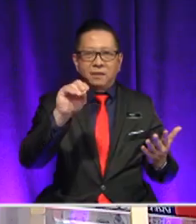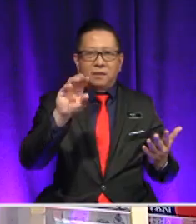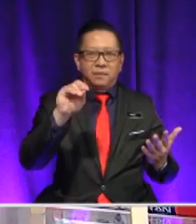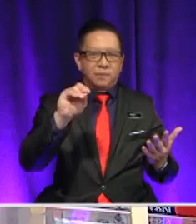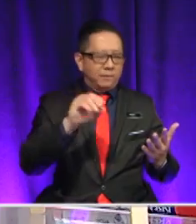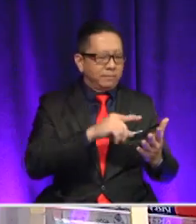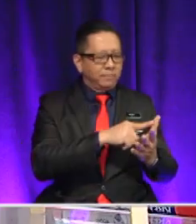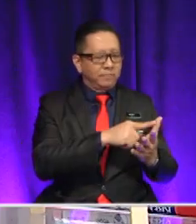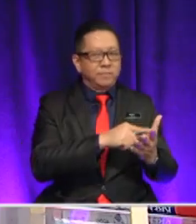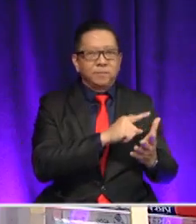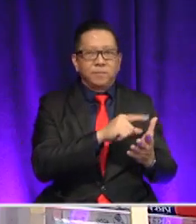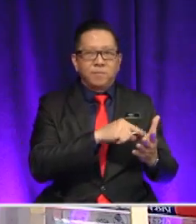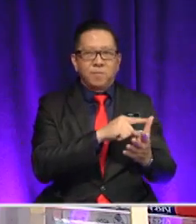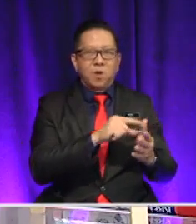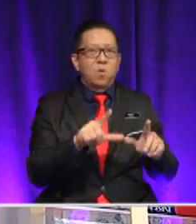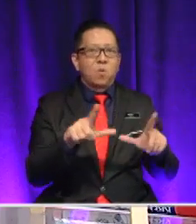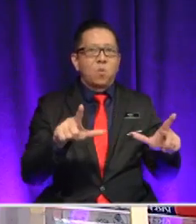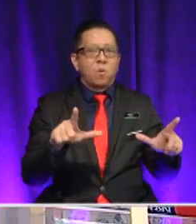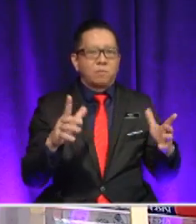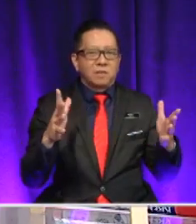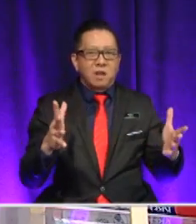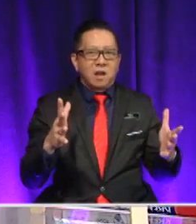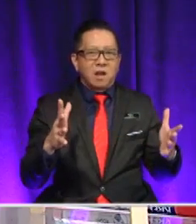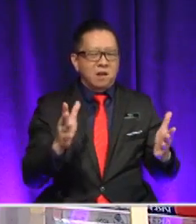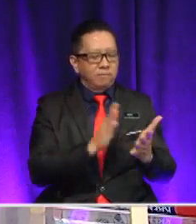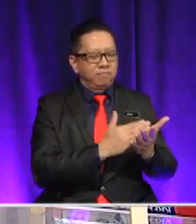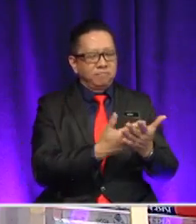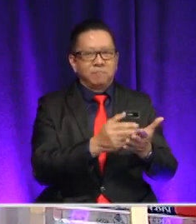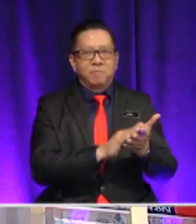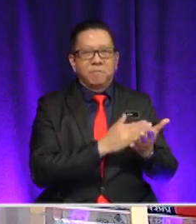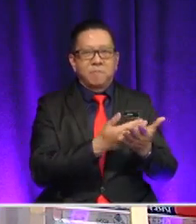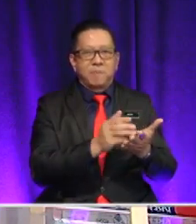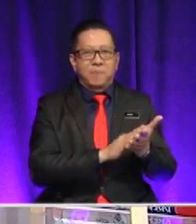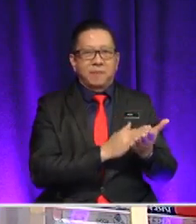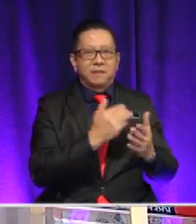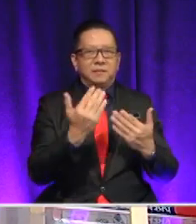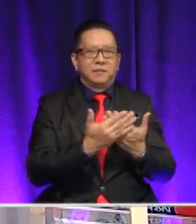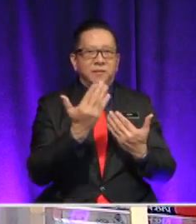pembukaannya luas dan besar jadi senang kita